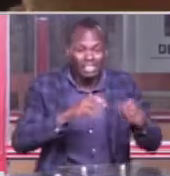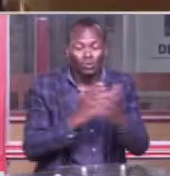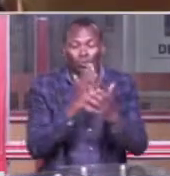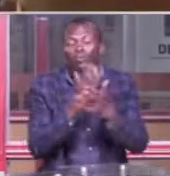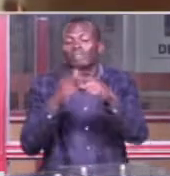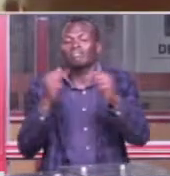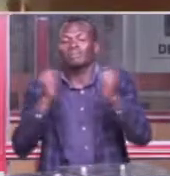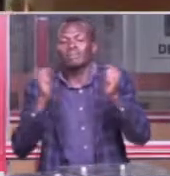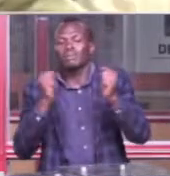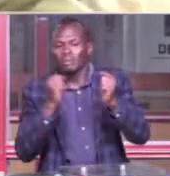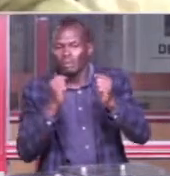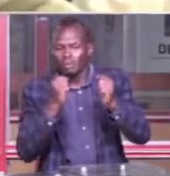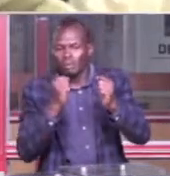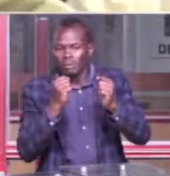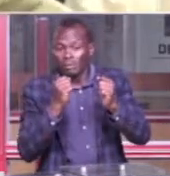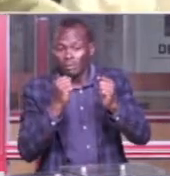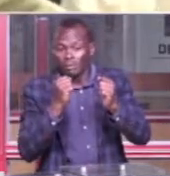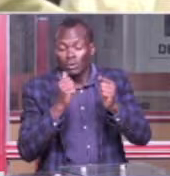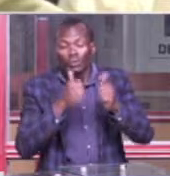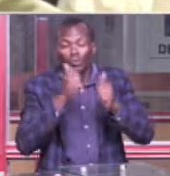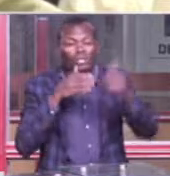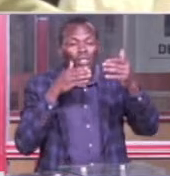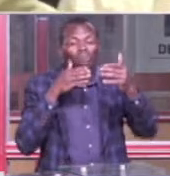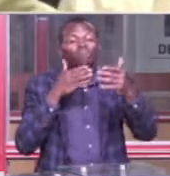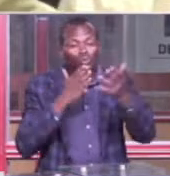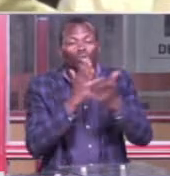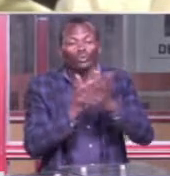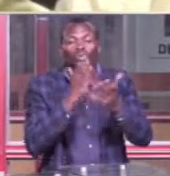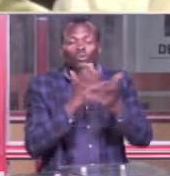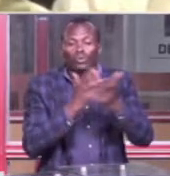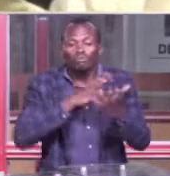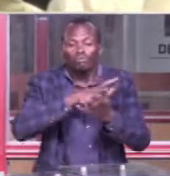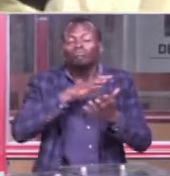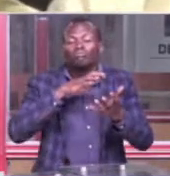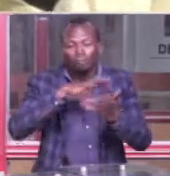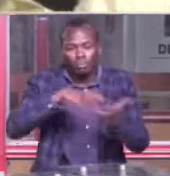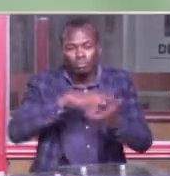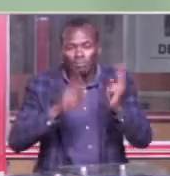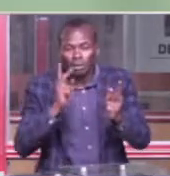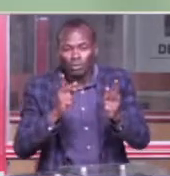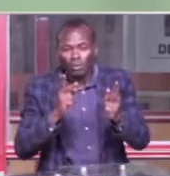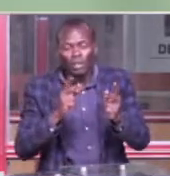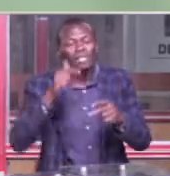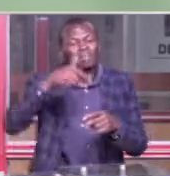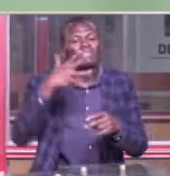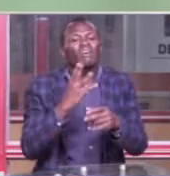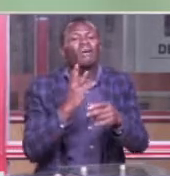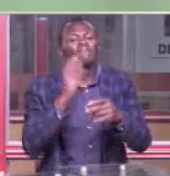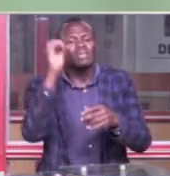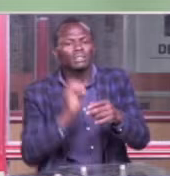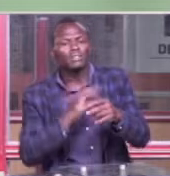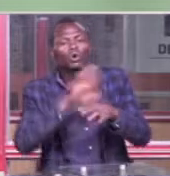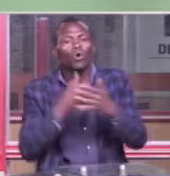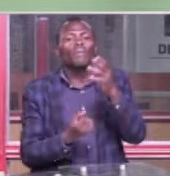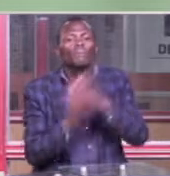ebitundu 75 ku 10 ziva ku nsolo. Mu mwaka guno Uganda yakalumbibwa ebirwadde ebikwata ebiraze